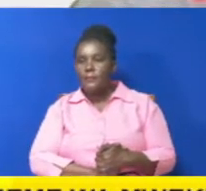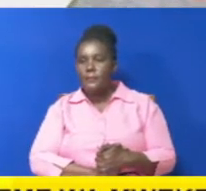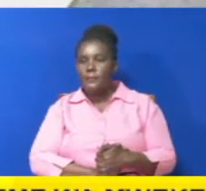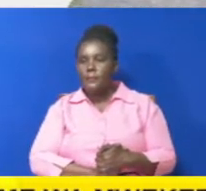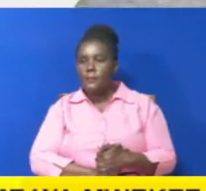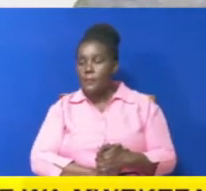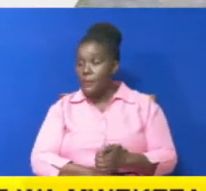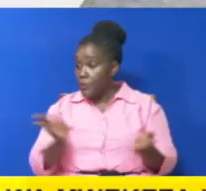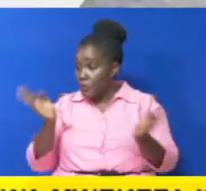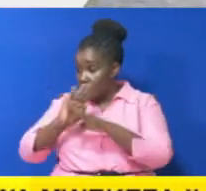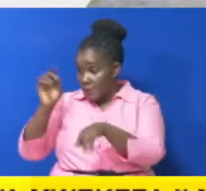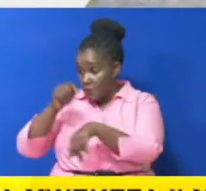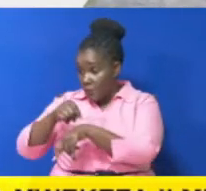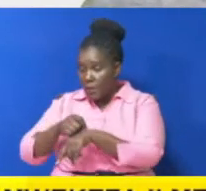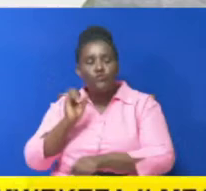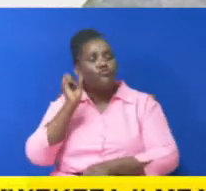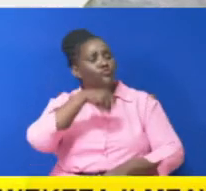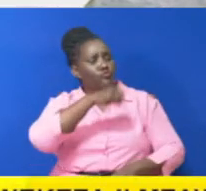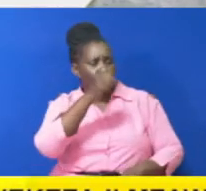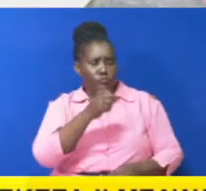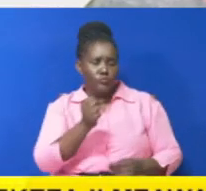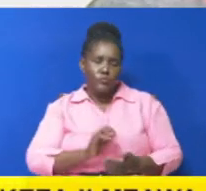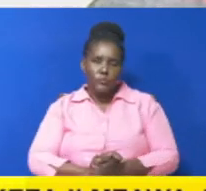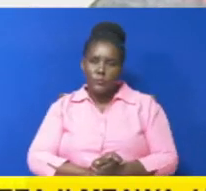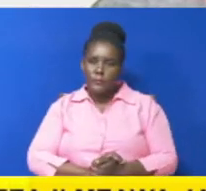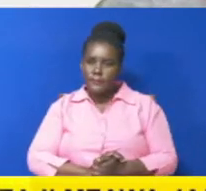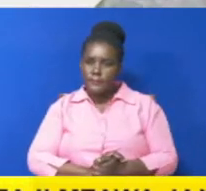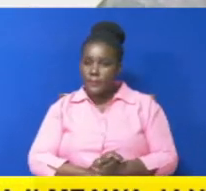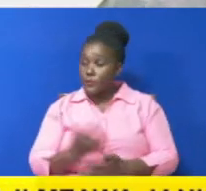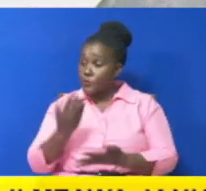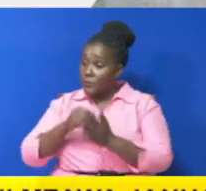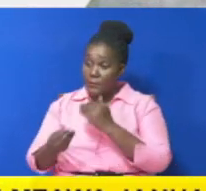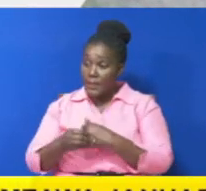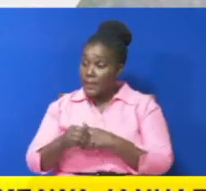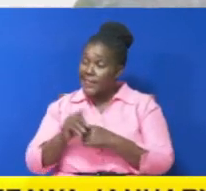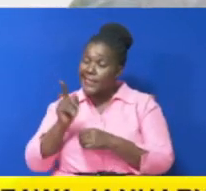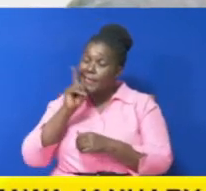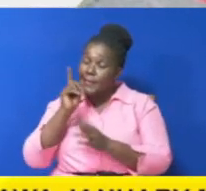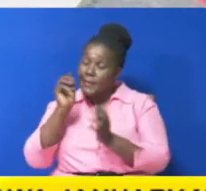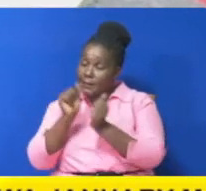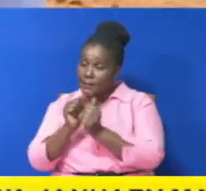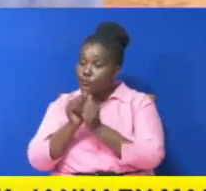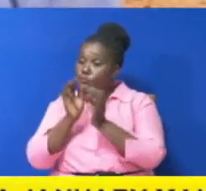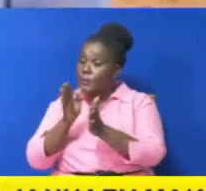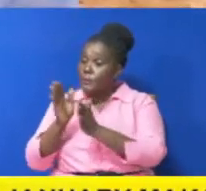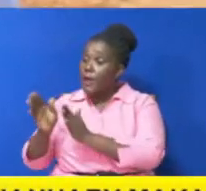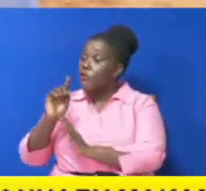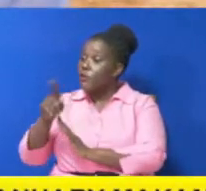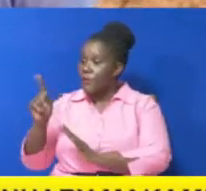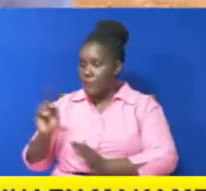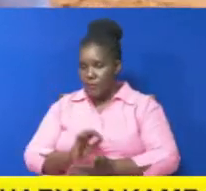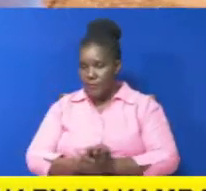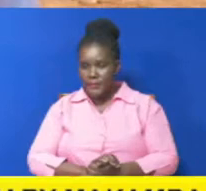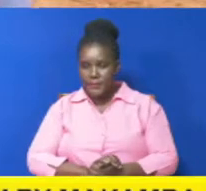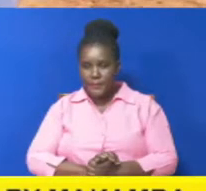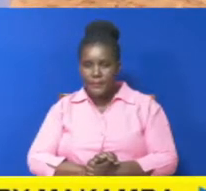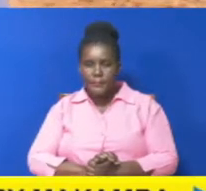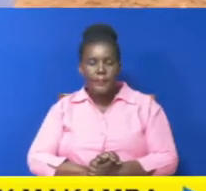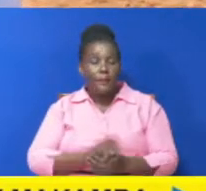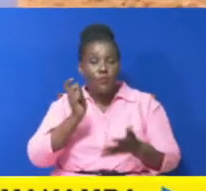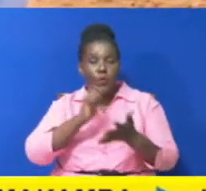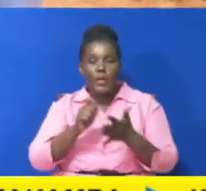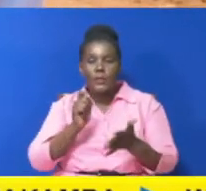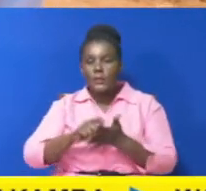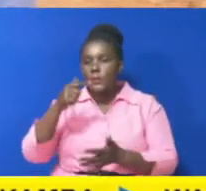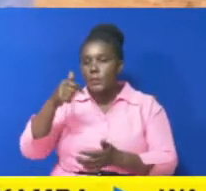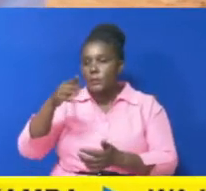Kwa utamaliza kwa wakati. Utamaliza kwa wakati. Sababu kila kitu kina mipango yake. Pendo Mwakembe,